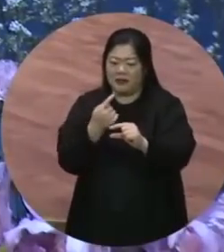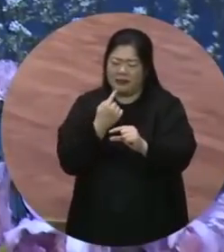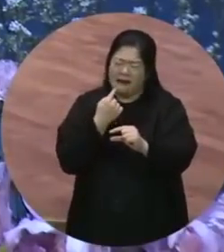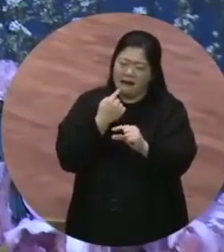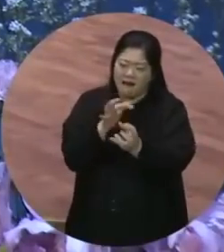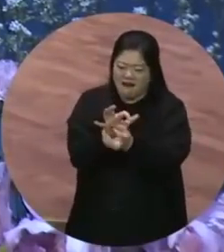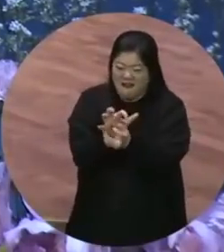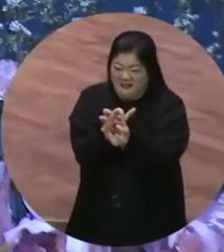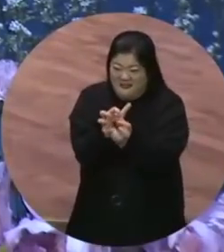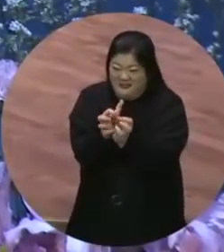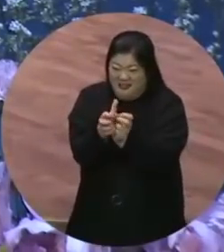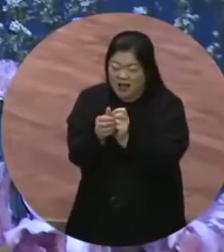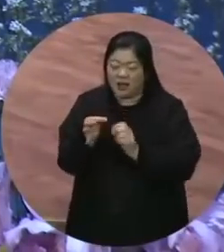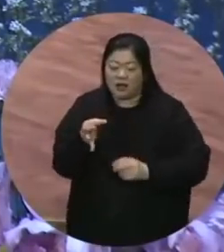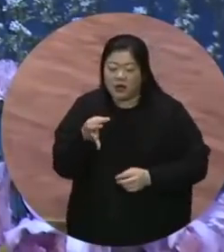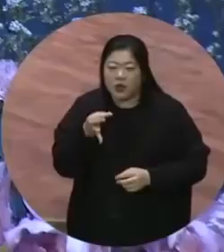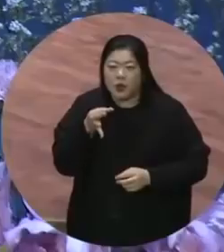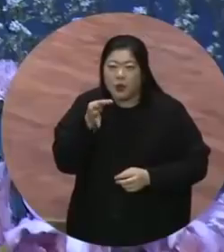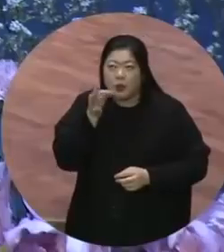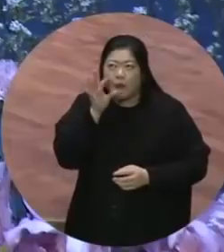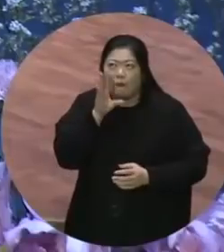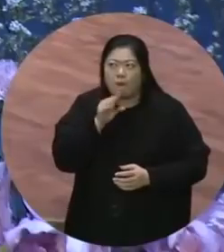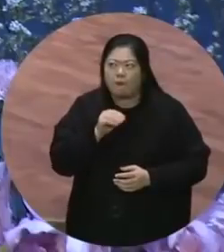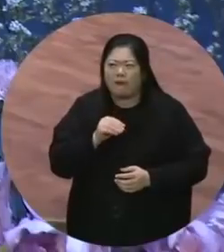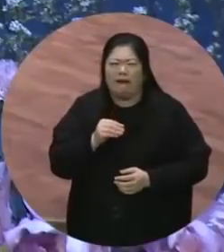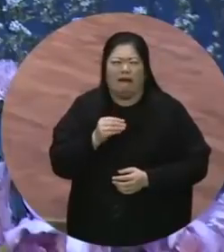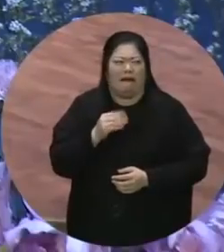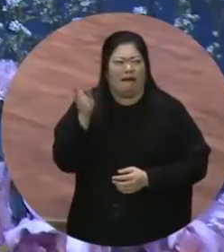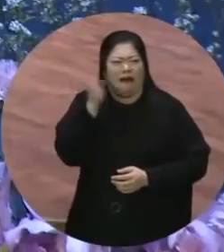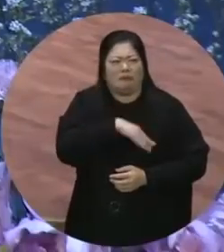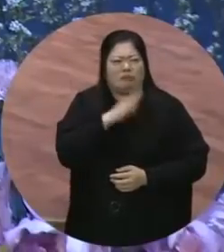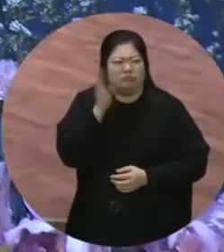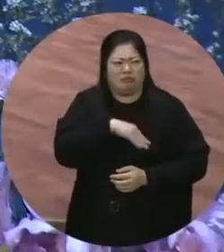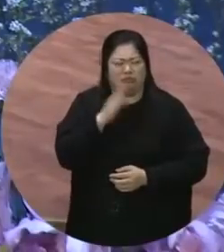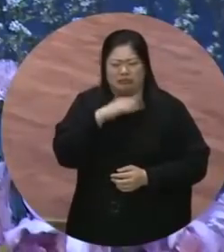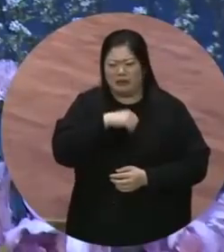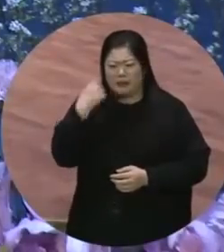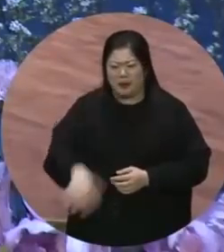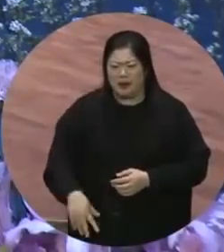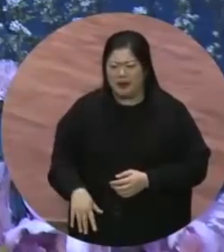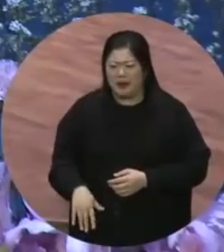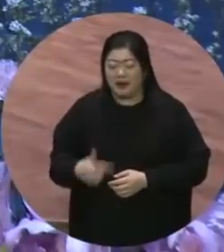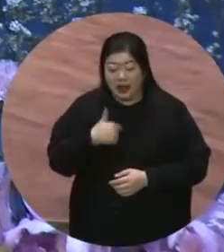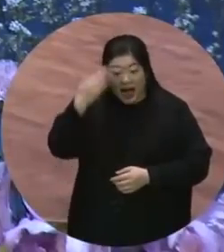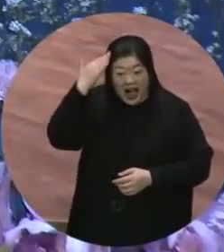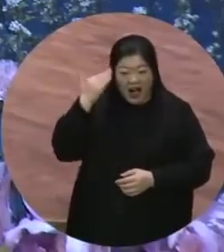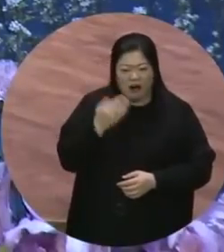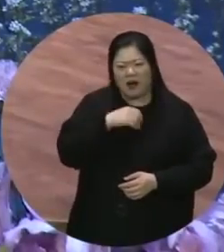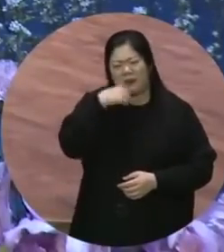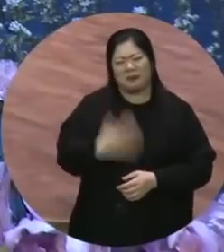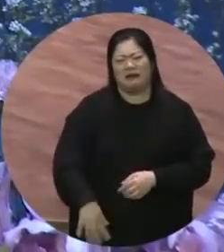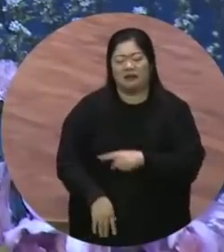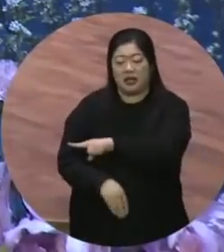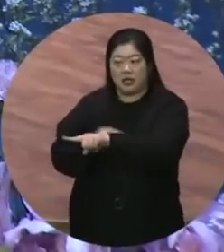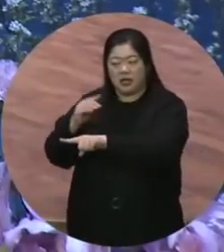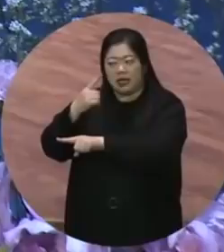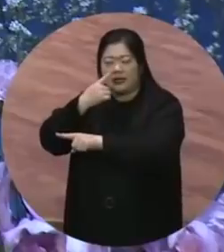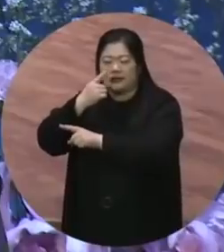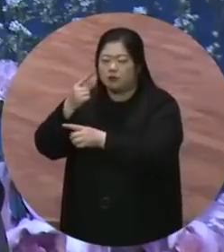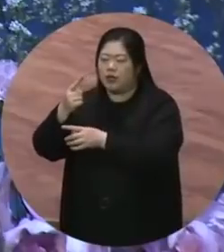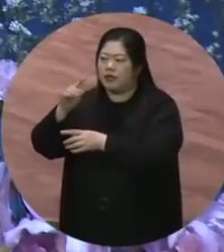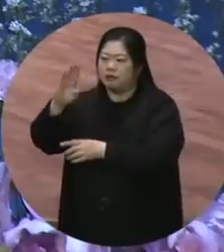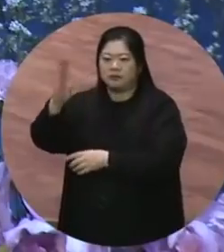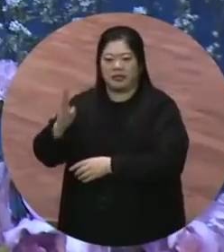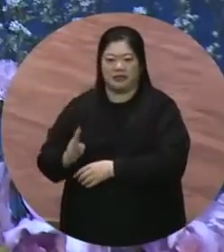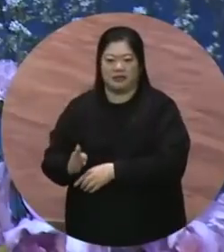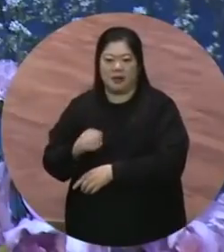그냥 한 모금 쫙 끝났는데 이 우리나라에서는 안 먹어요. 왜? 너무 쓰기 때문에. 너무 써가지고